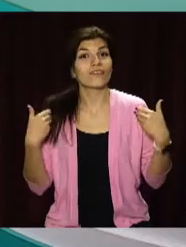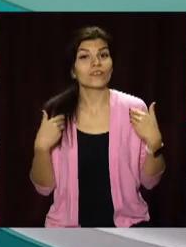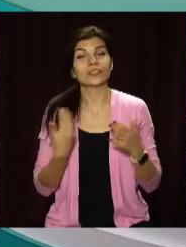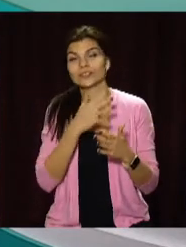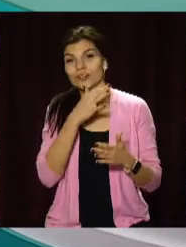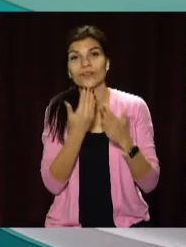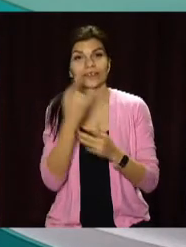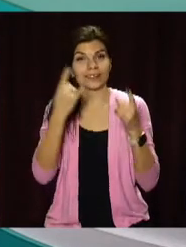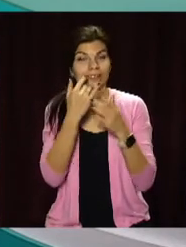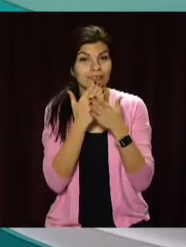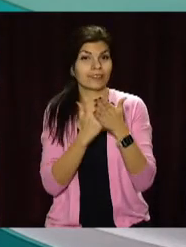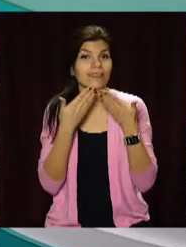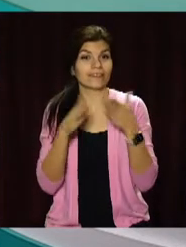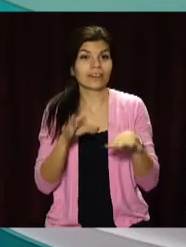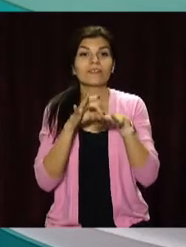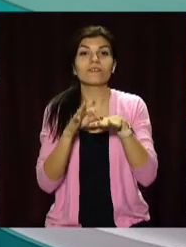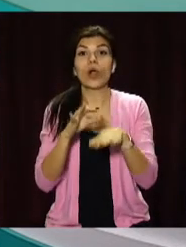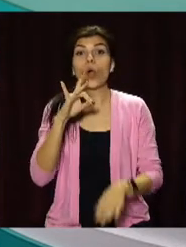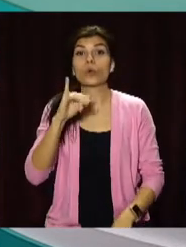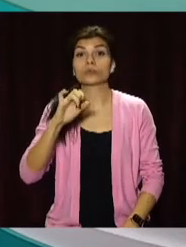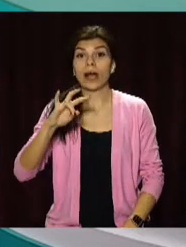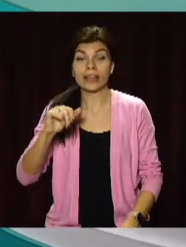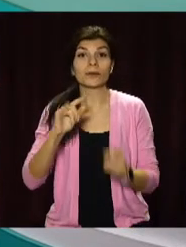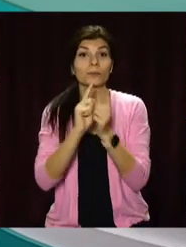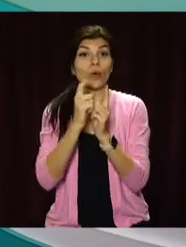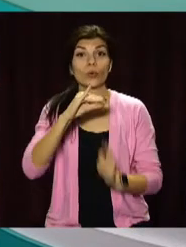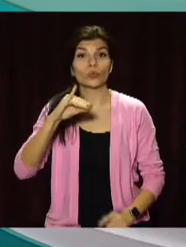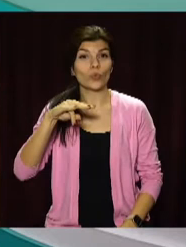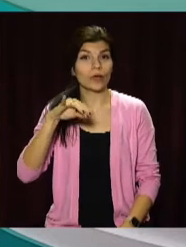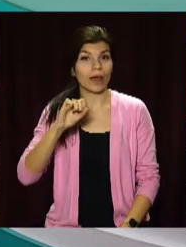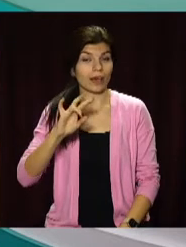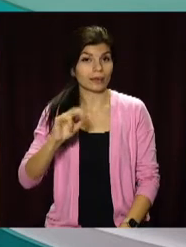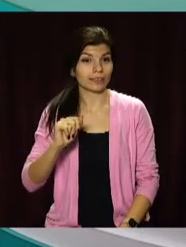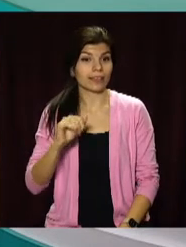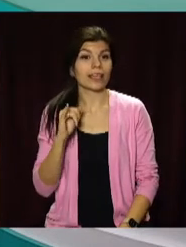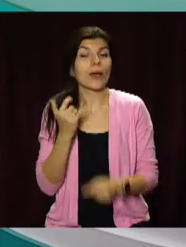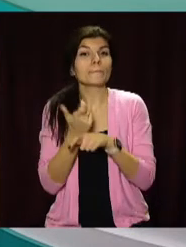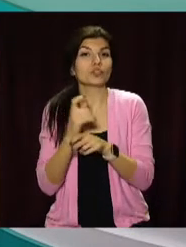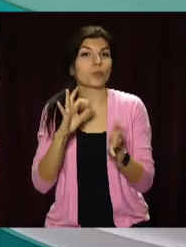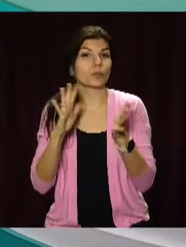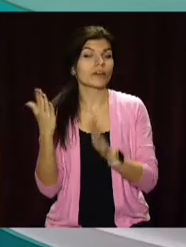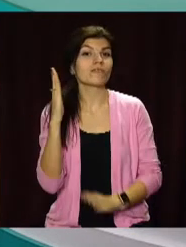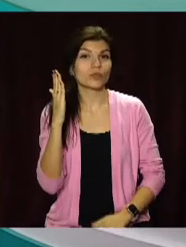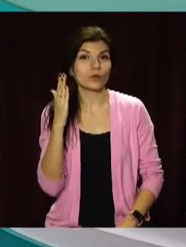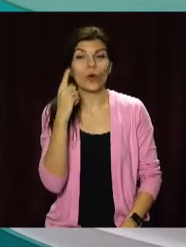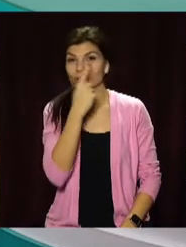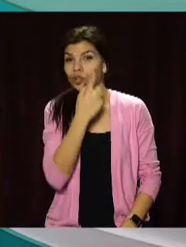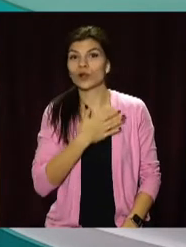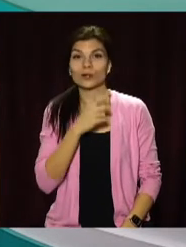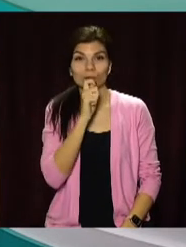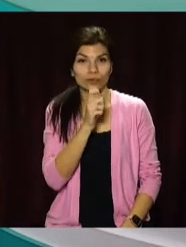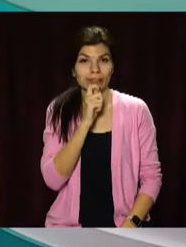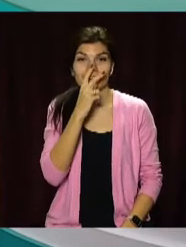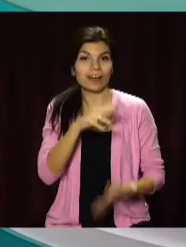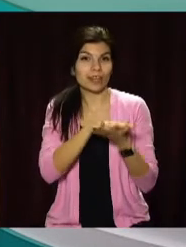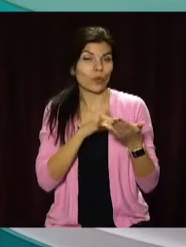вітаю. Час новин на відкритому у студії Руслана Козиряцька та сурдоперекладачка Юліана Пуговкіна. І більше про події вівторка очима наших